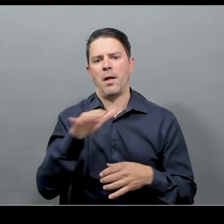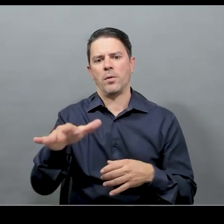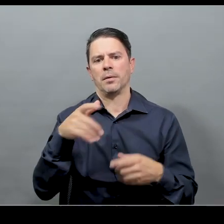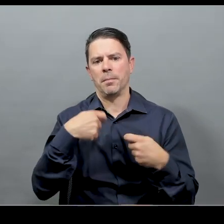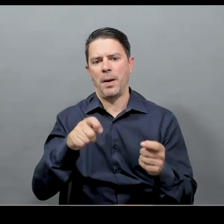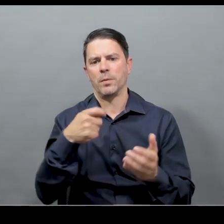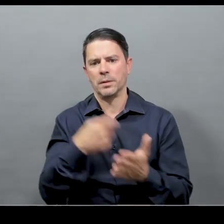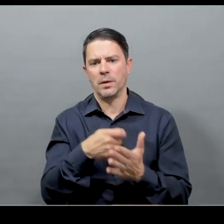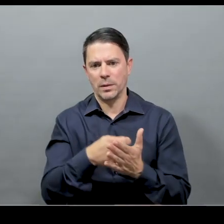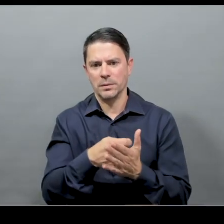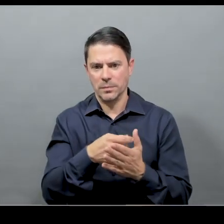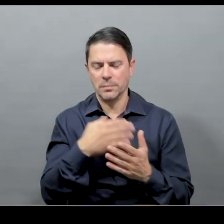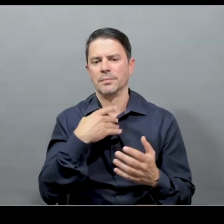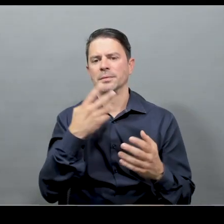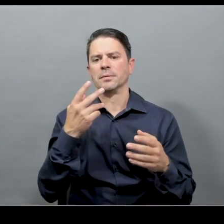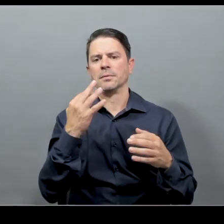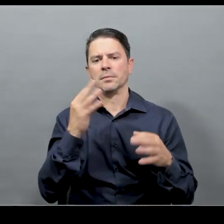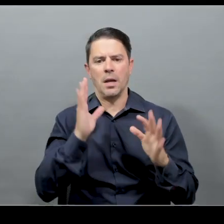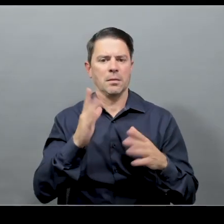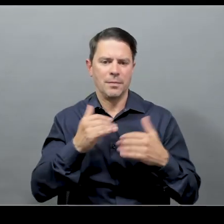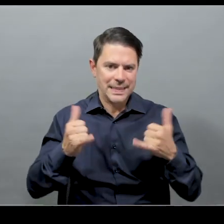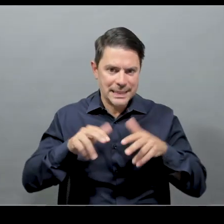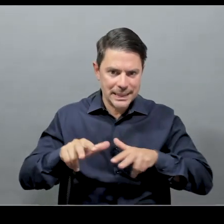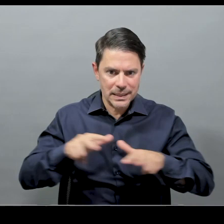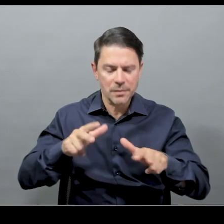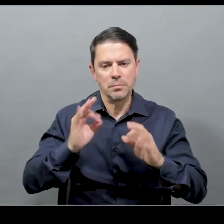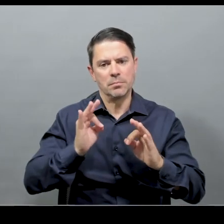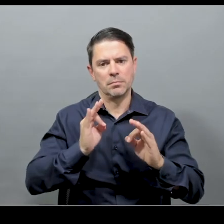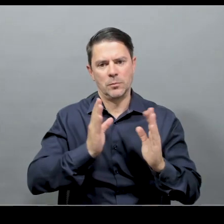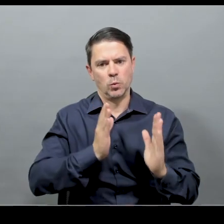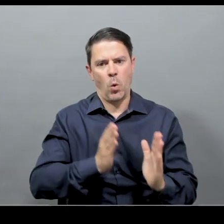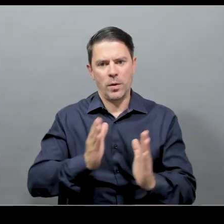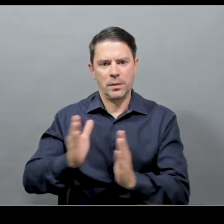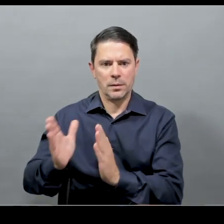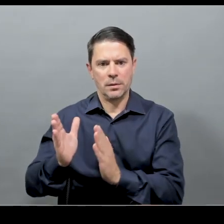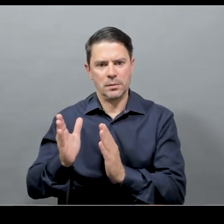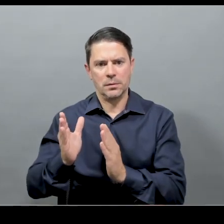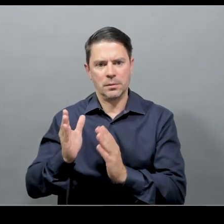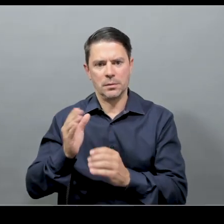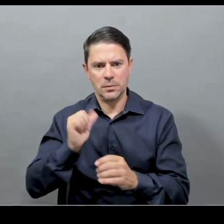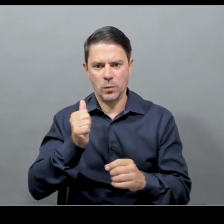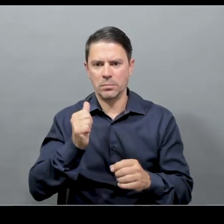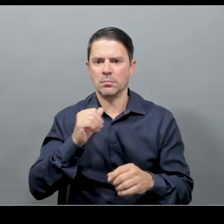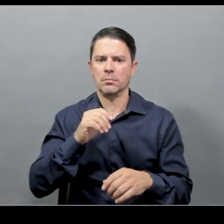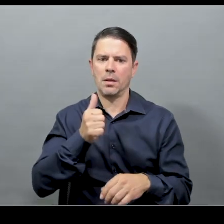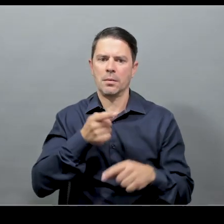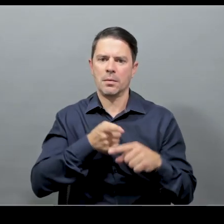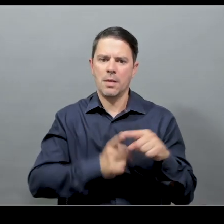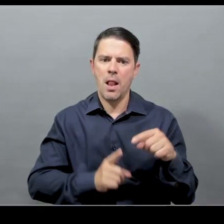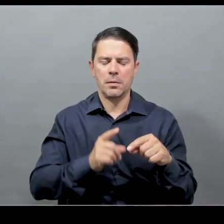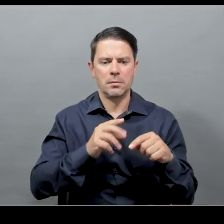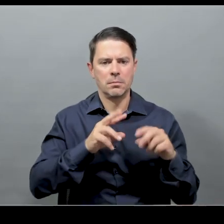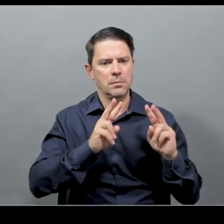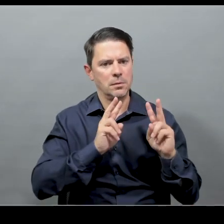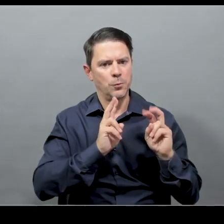klar sagen. Aber das Nähere wird jetzt die Detailuntersuchung auch bieten. Wenn ich vielleicht noch das Wort gerade habe, wollte ich auch noch ein